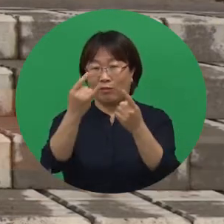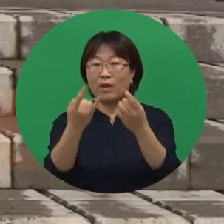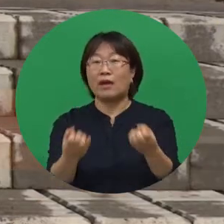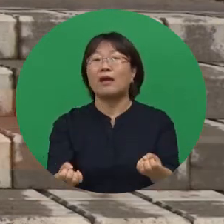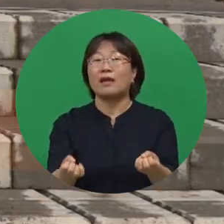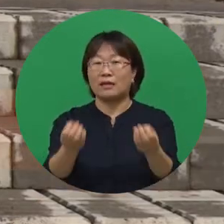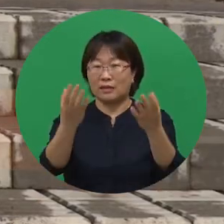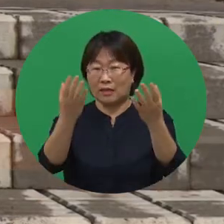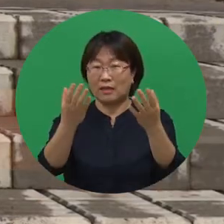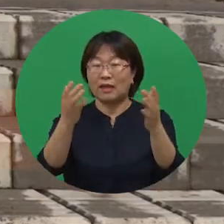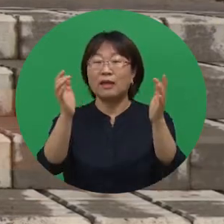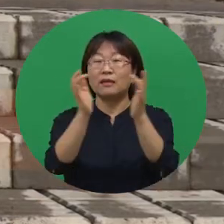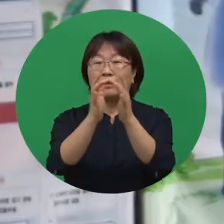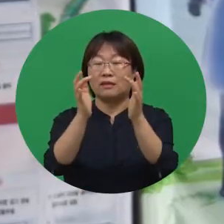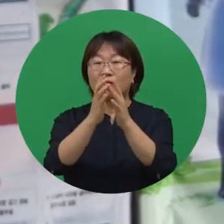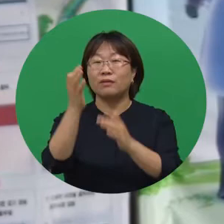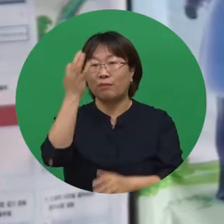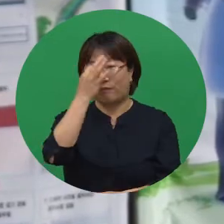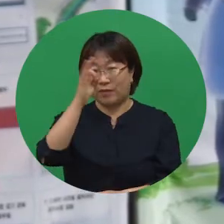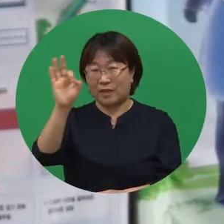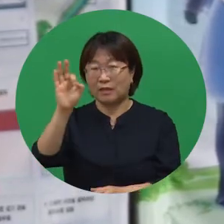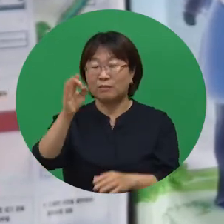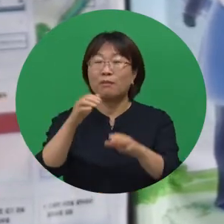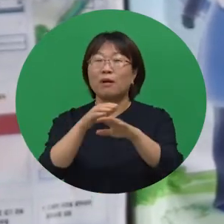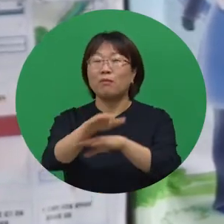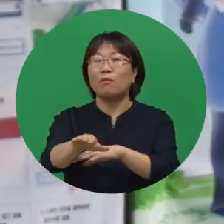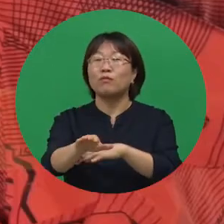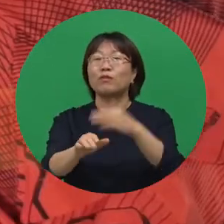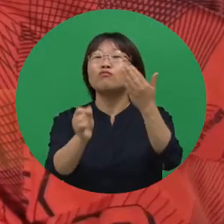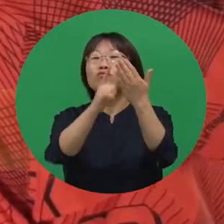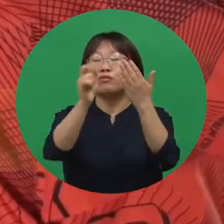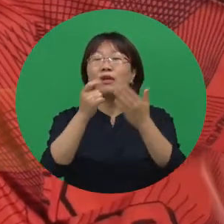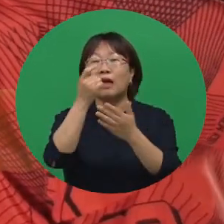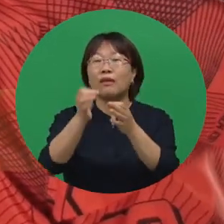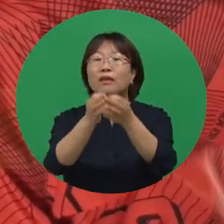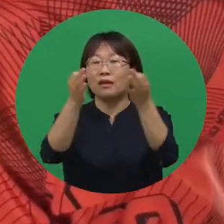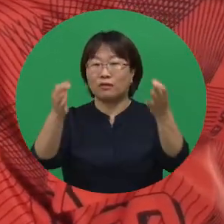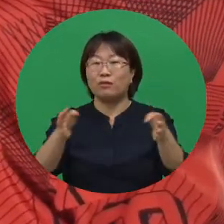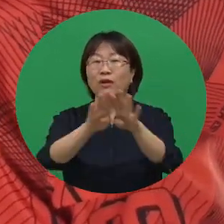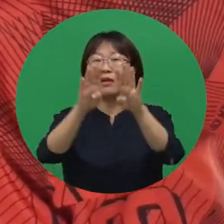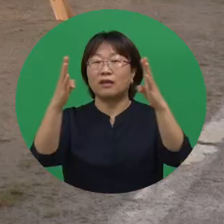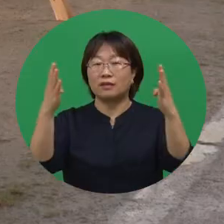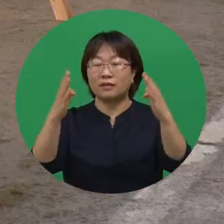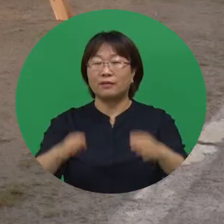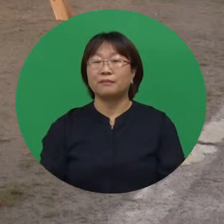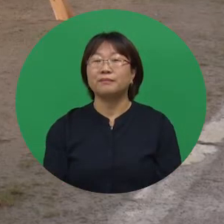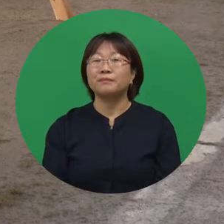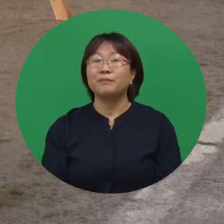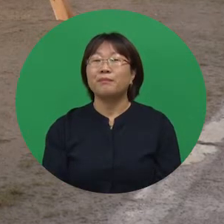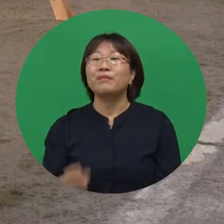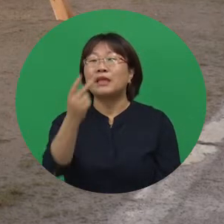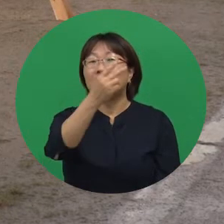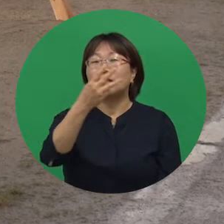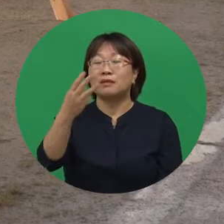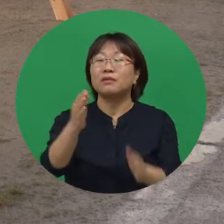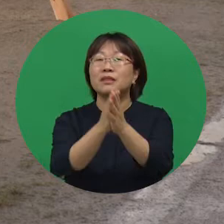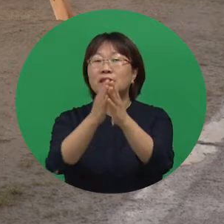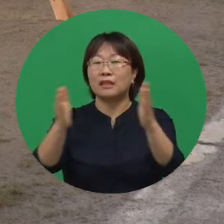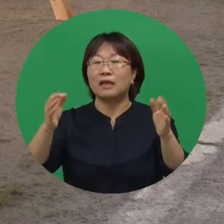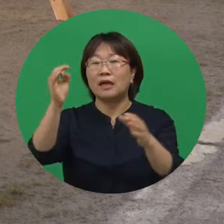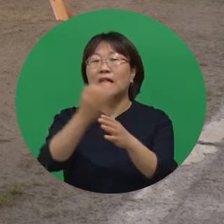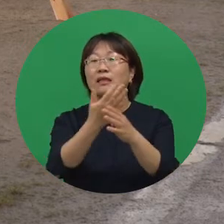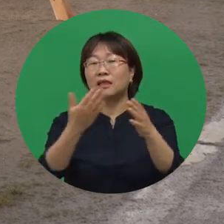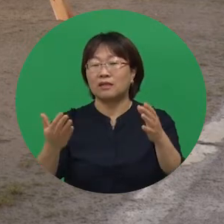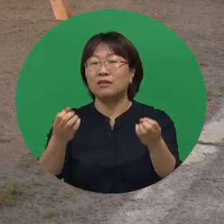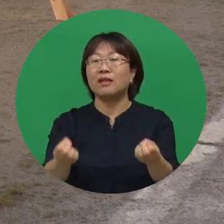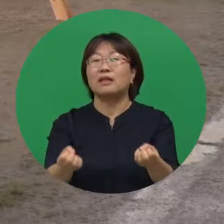맞은 안양천 걷기 행사가 온라인 인증 방식으로 9월 한 달간 개최됩니다. 2003년 시작된 안양천